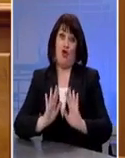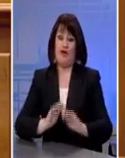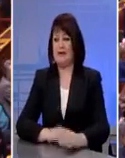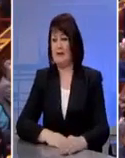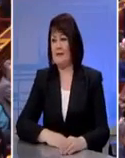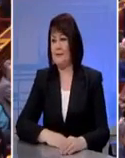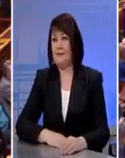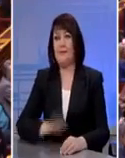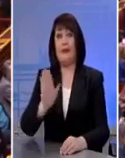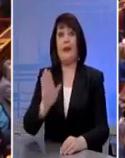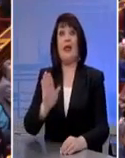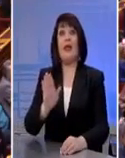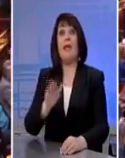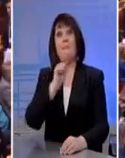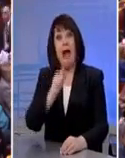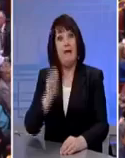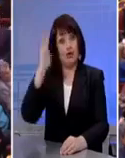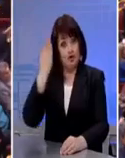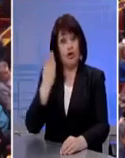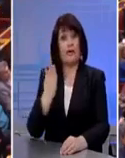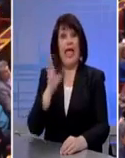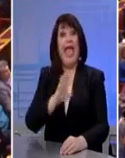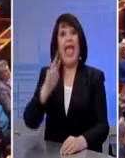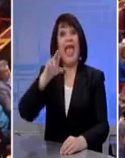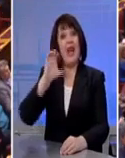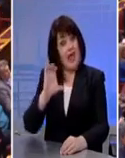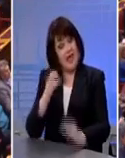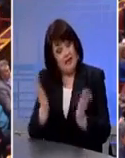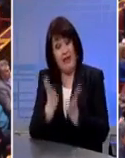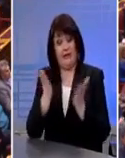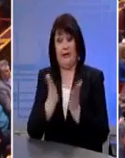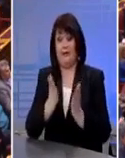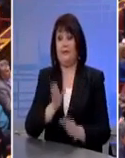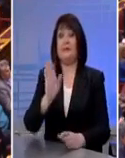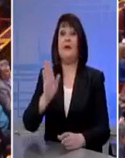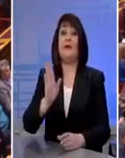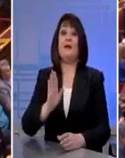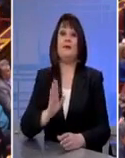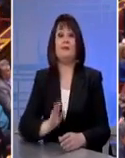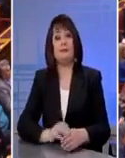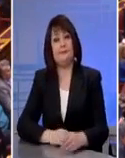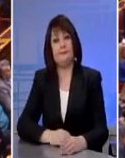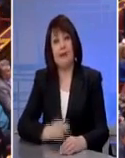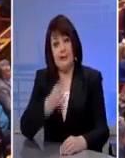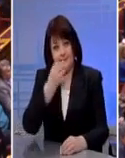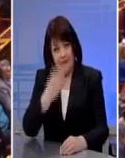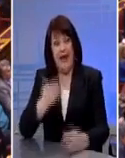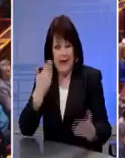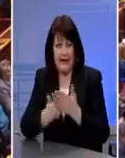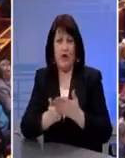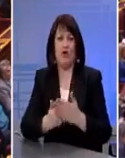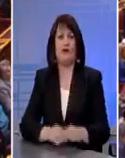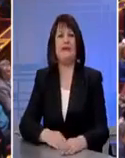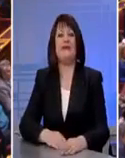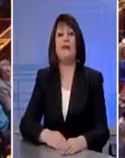Γεώργιο Μαύρο, κάτι οφείλετε κι εσείς που είστε εκεί. Πρόεδρε, αν έχει την καλοσύνη. Ακούστε καλοσύνη, λοιπόν τι μου είπε. Πείτε την ιστορία και ολοκληρώστε τη σκέψη